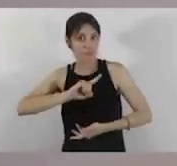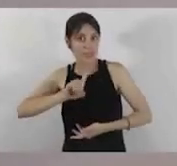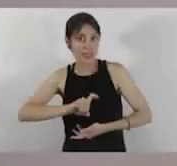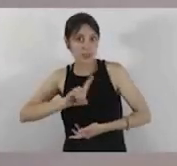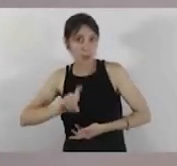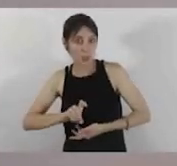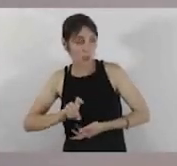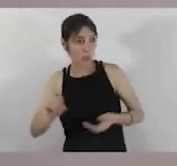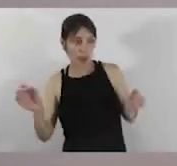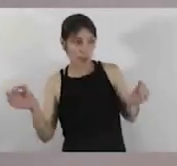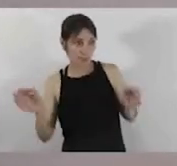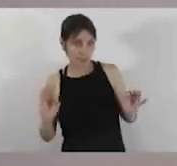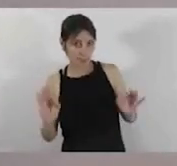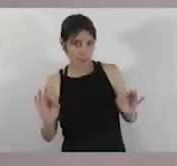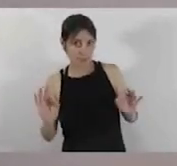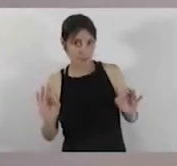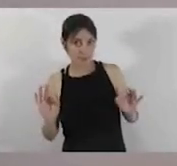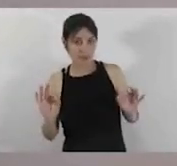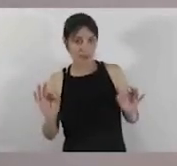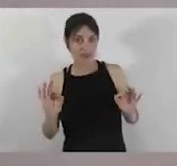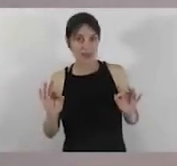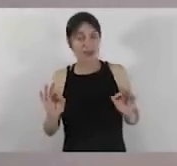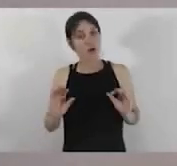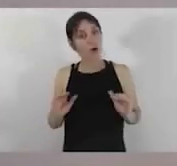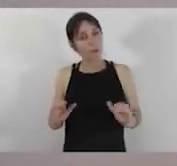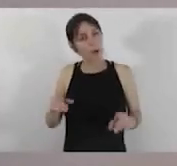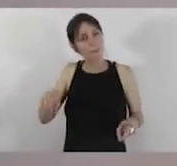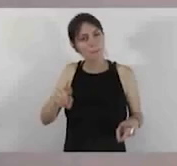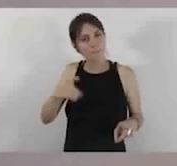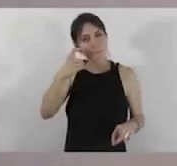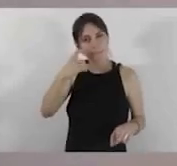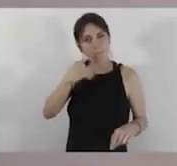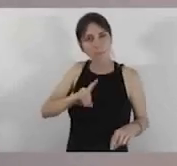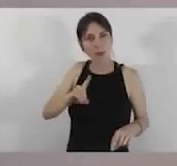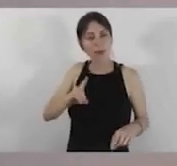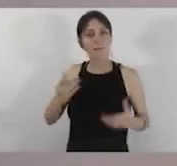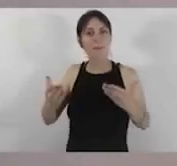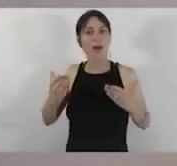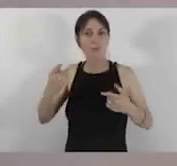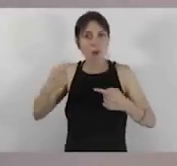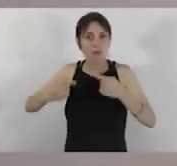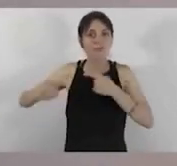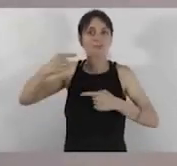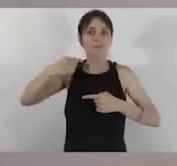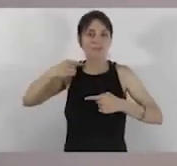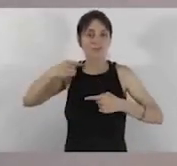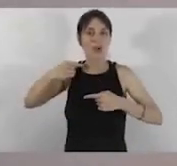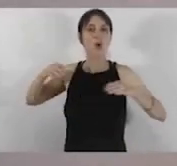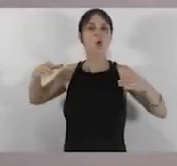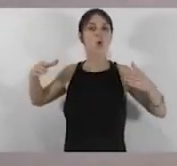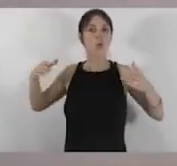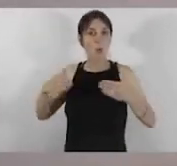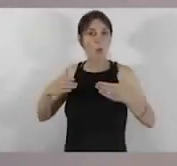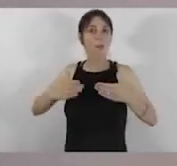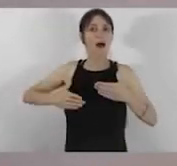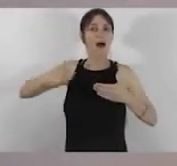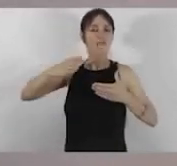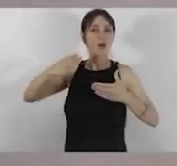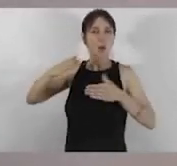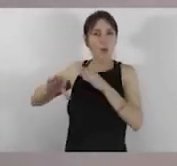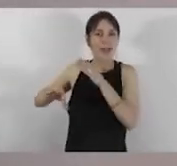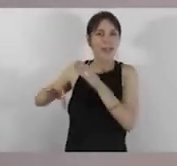Vous n'avez pas, alors je vous ai pas noté et apprécié quand même que par rapport à la mandature précédente, moi qui suis un des anciens de